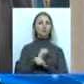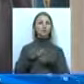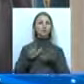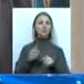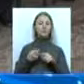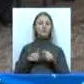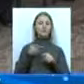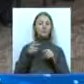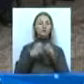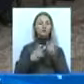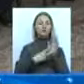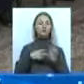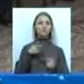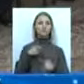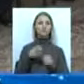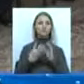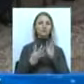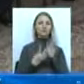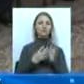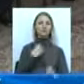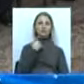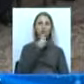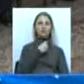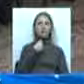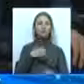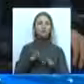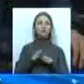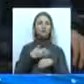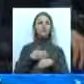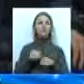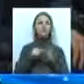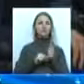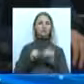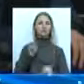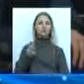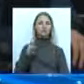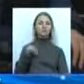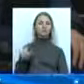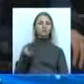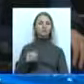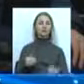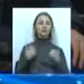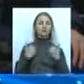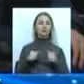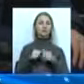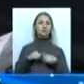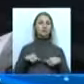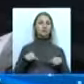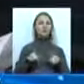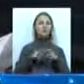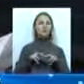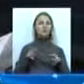арналған үшінші кезеңін жүзеге асыру жоспары бекітілді. Оған 61 миллиард теңге қаржы бөлінген. Үкіметтің отырысында Шучебурабай курорттық аймағын дамытуға